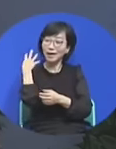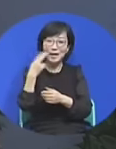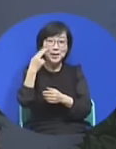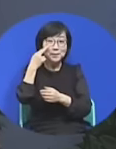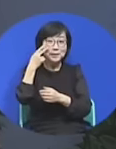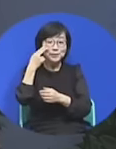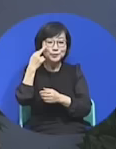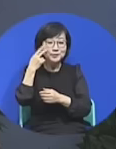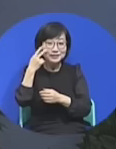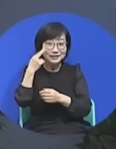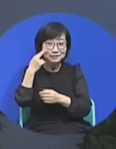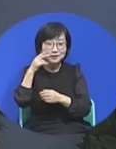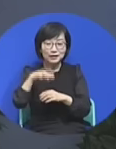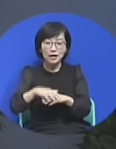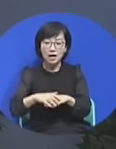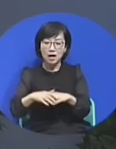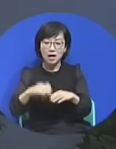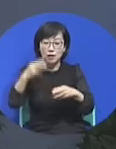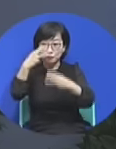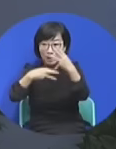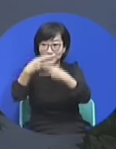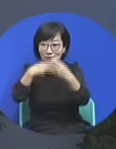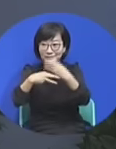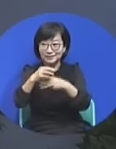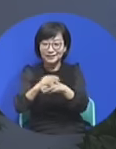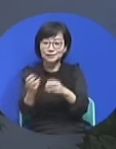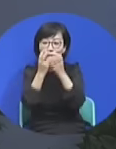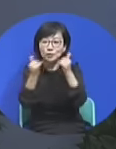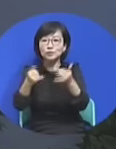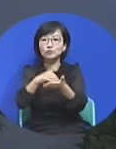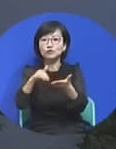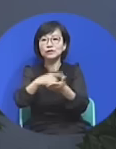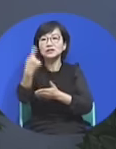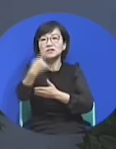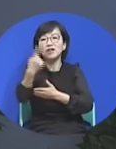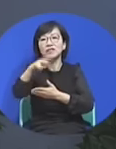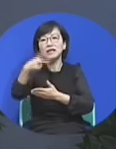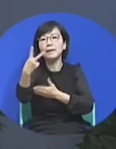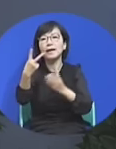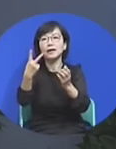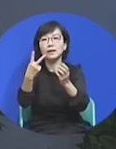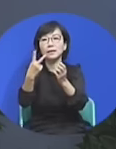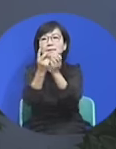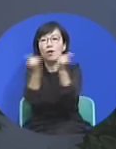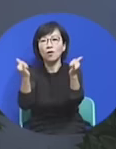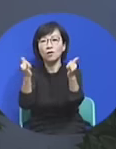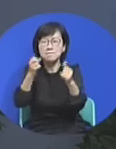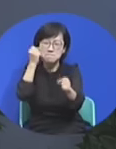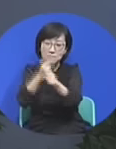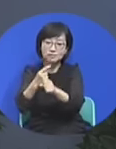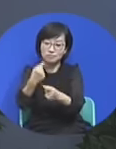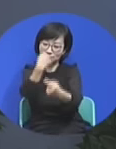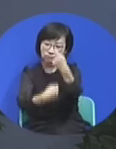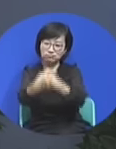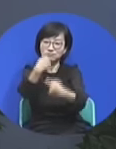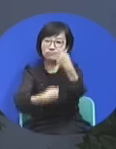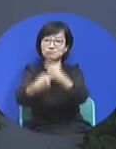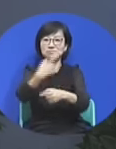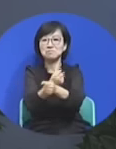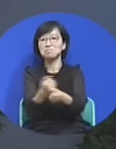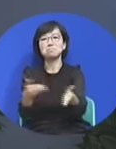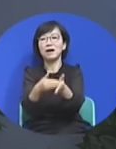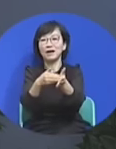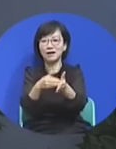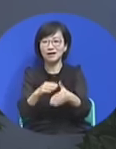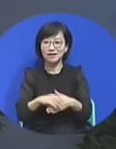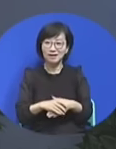conference in America this week. 잠깐만. 추수감사절 의미도 우리 기독교인이 잘 모르고 있습니다. So in other words, Christians have a misunderstanding regarding